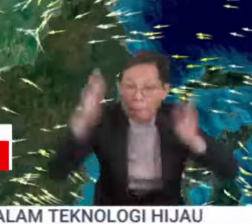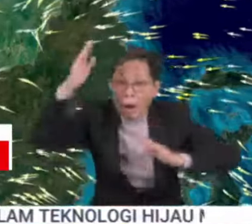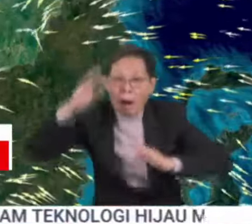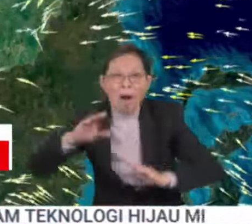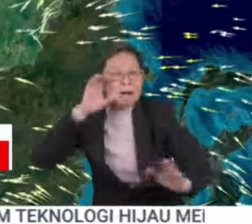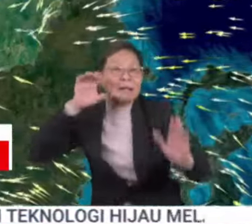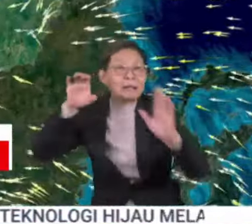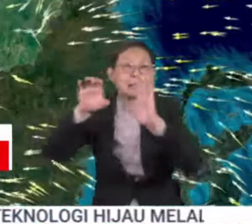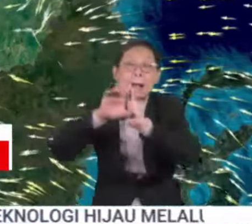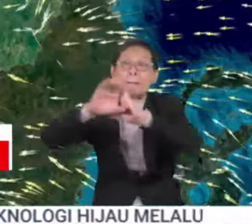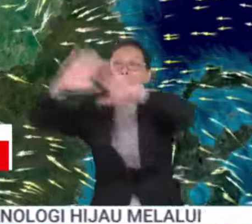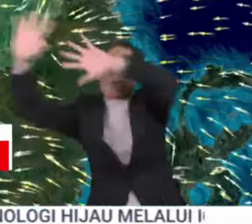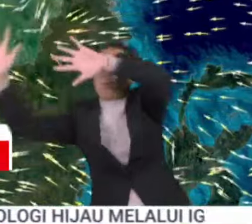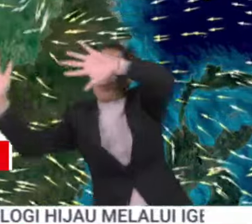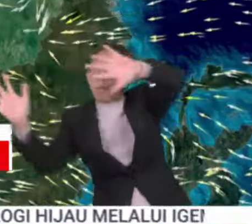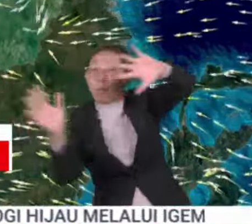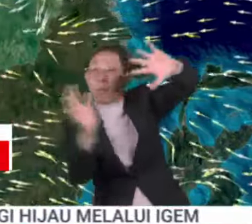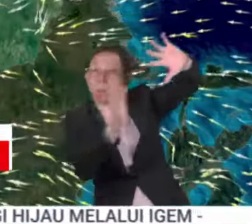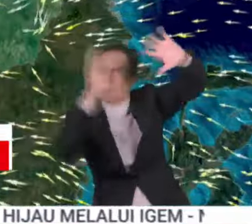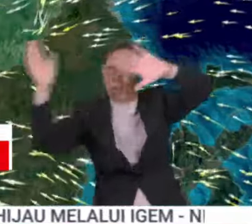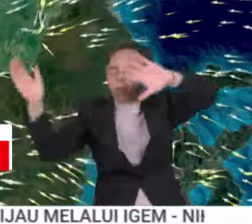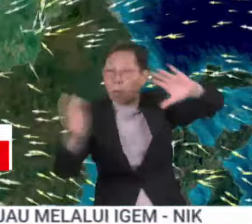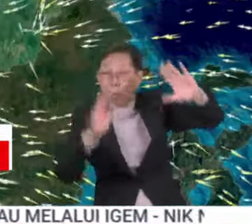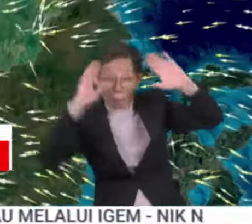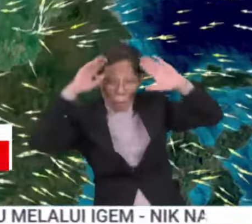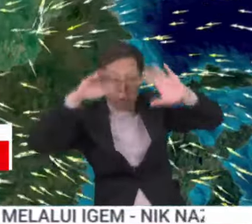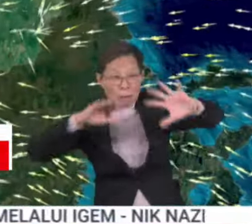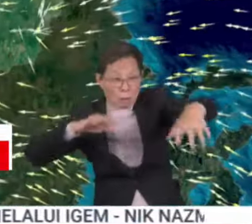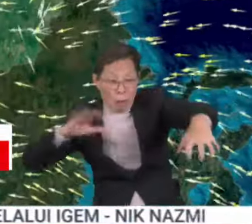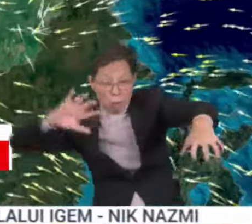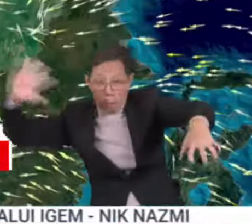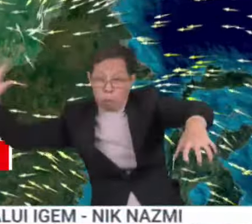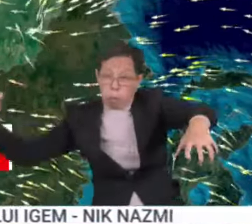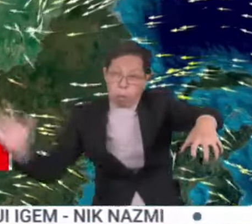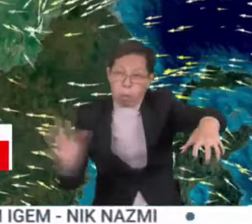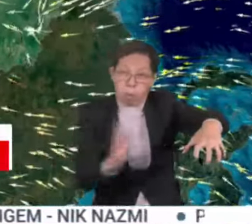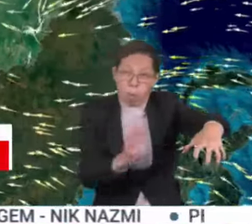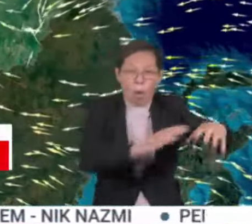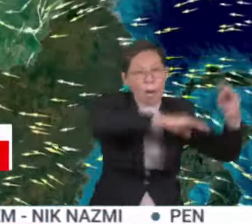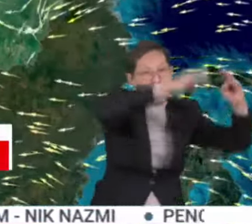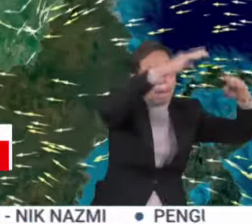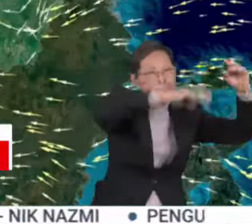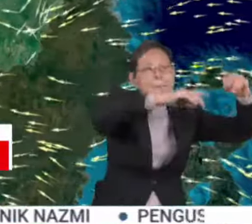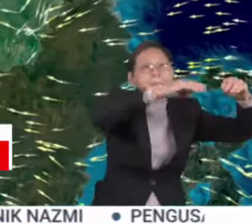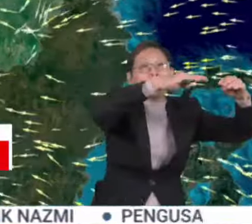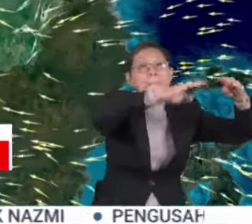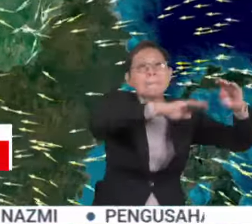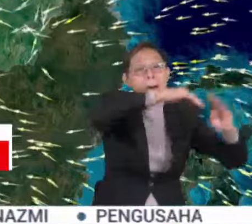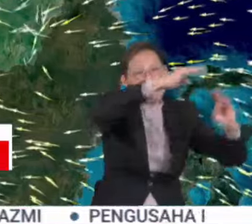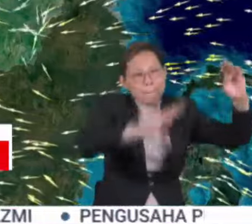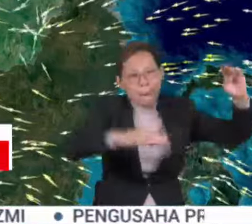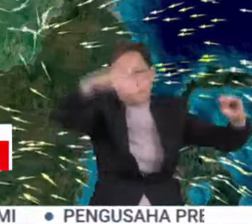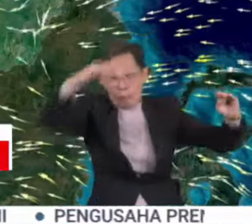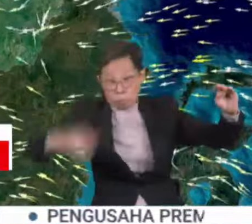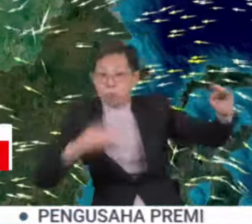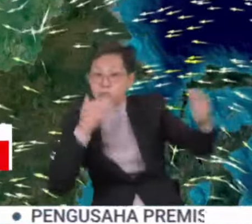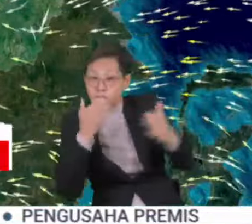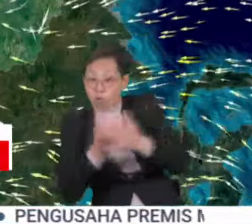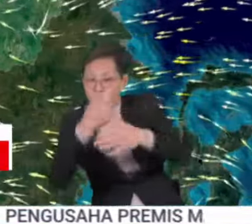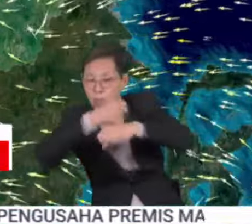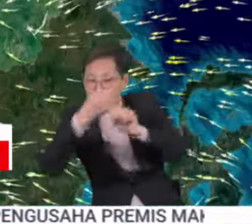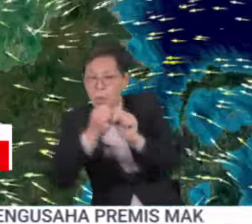paparan carta angin ini, terdapat kawasan penumpuan angin di sekitar bajaran titiwangsa yang mana ianya adalah kondusif bagi pembentukan